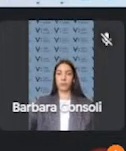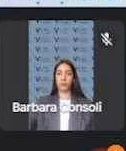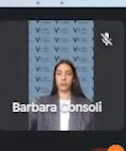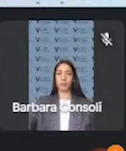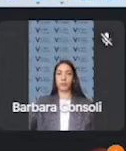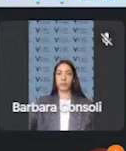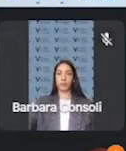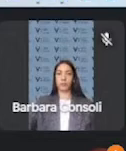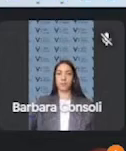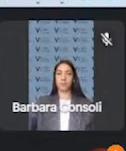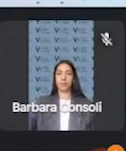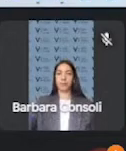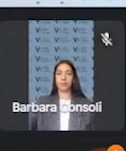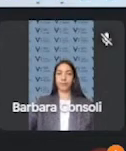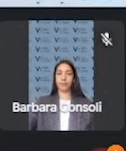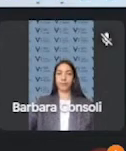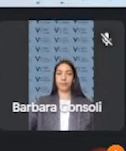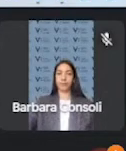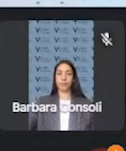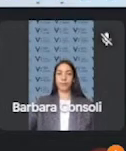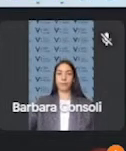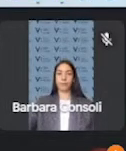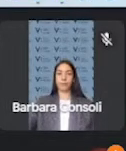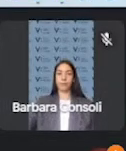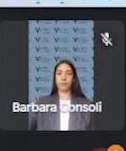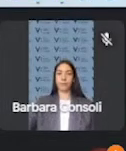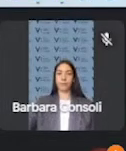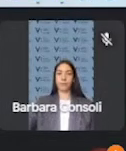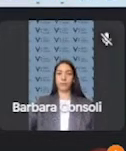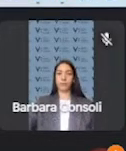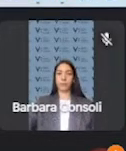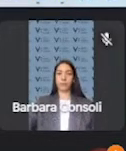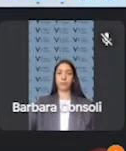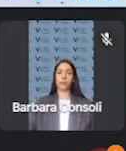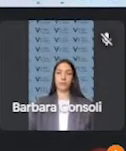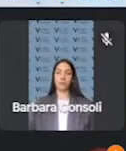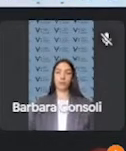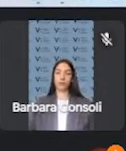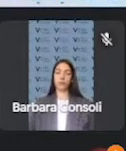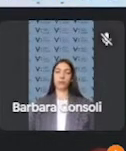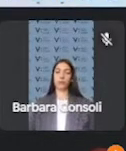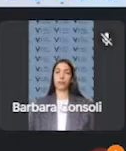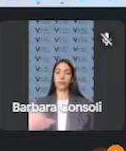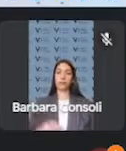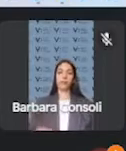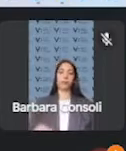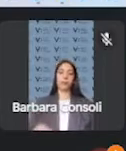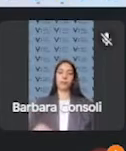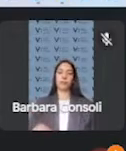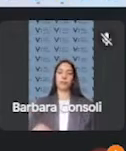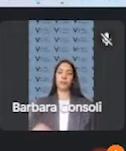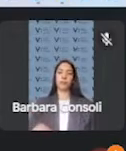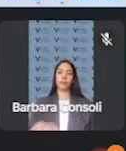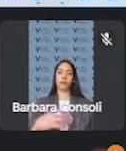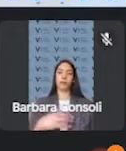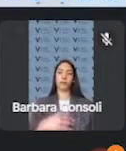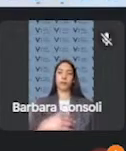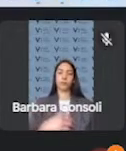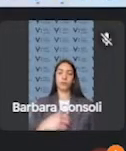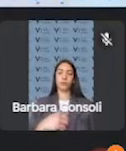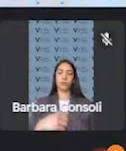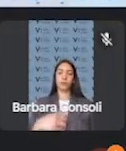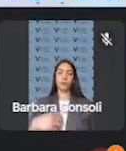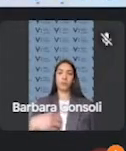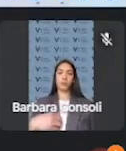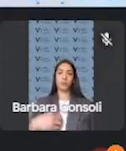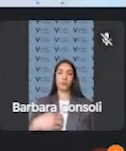con le lauree, con la laurea a ciclo unico in giurisprudenza, ve ne avevamo parlato in precedenza. Qui